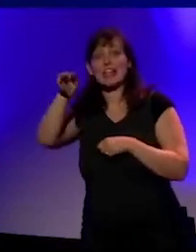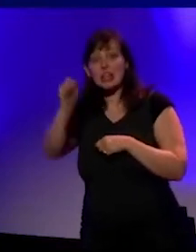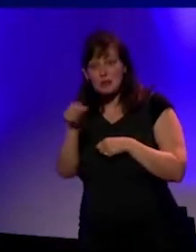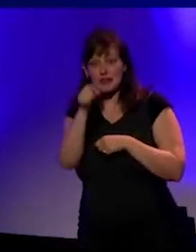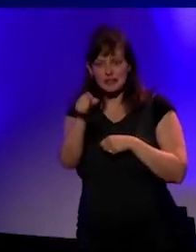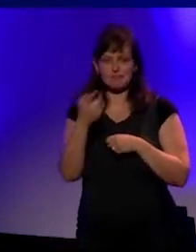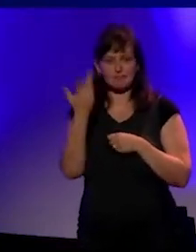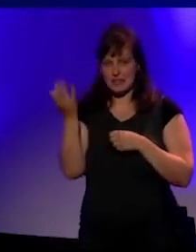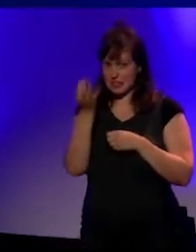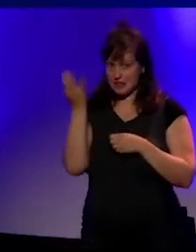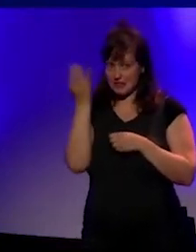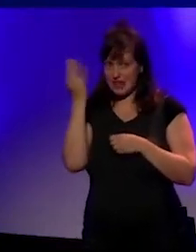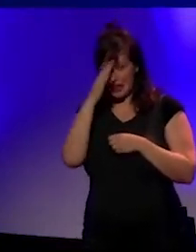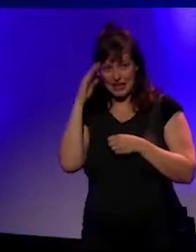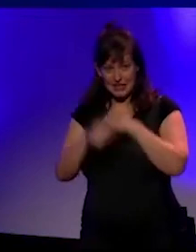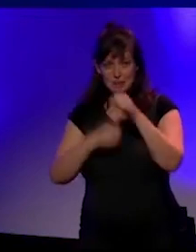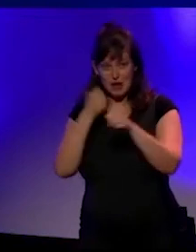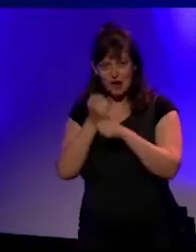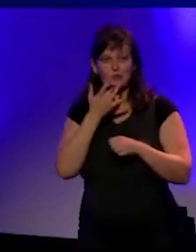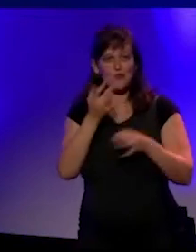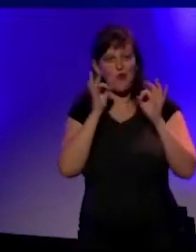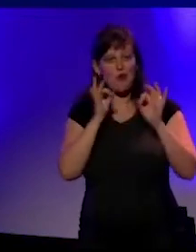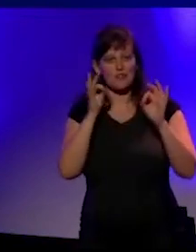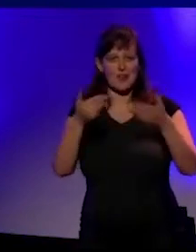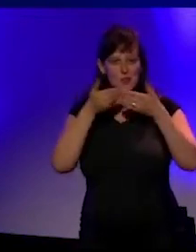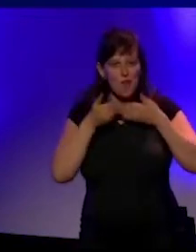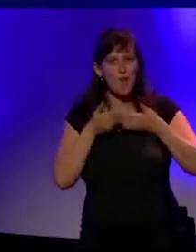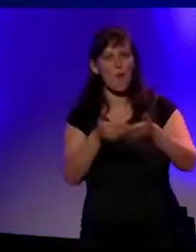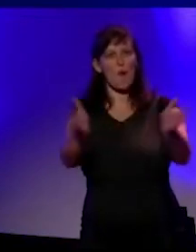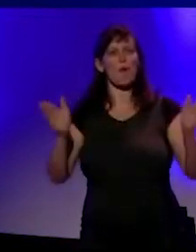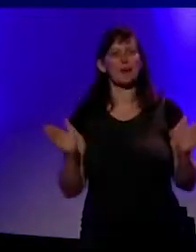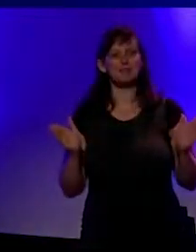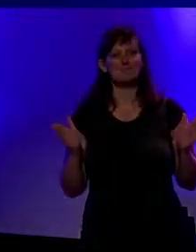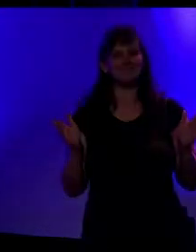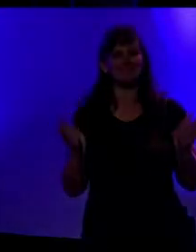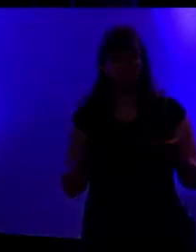academiejaar, officieel voor geopend verklaren.